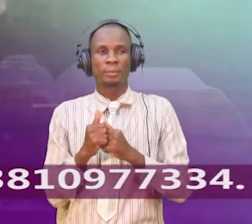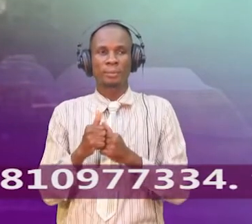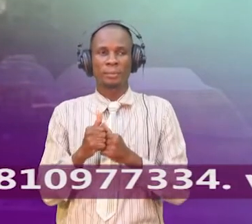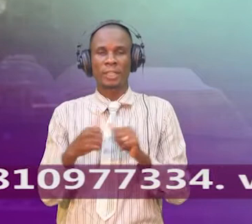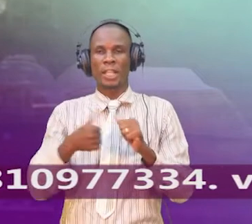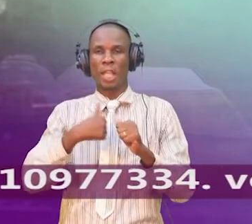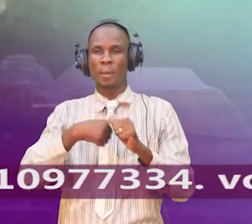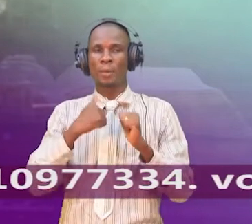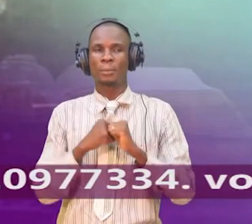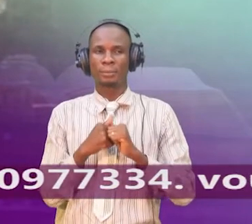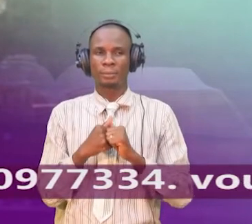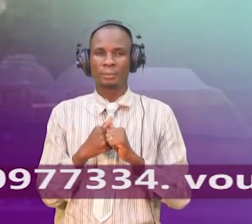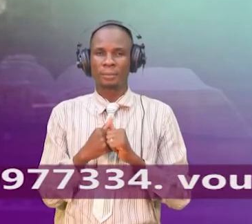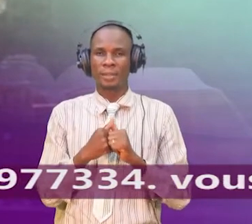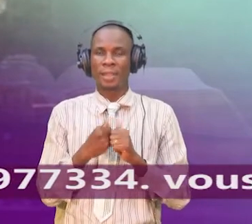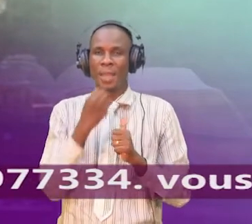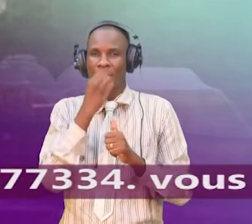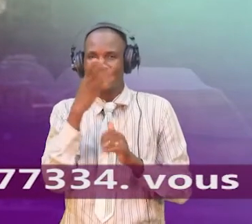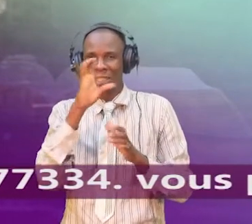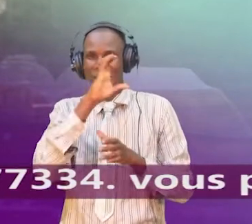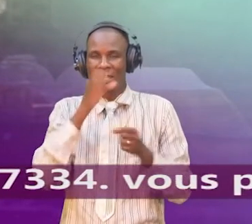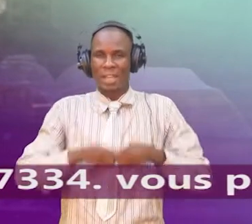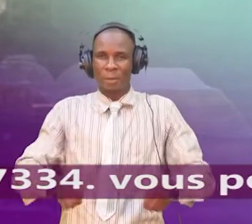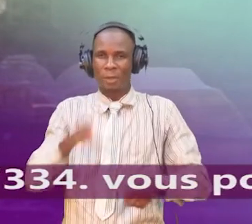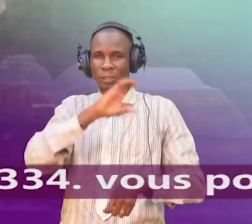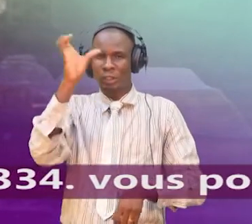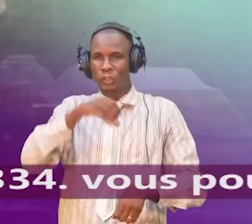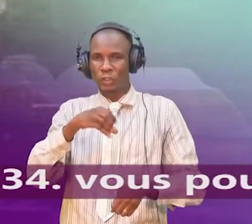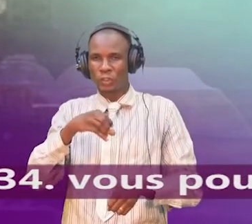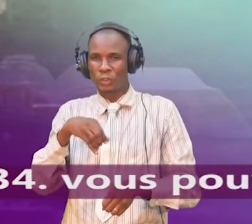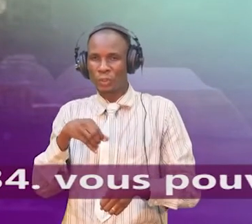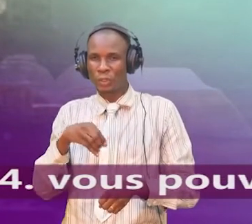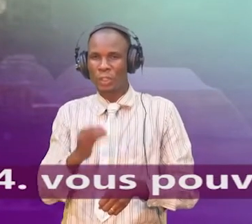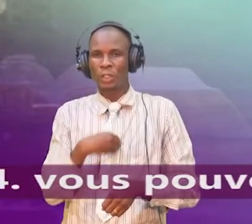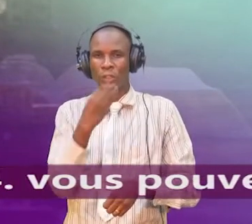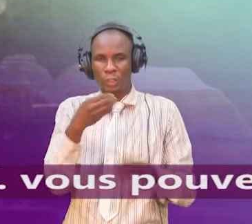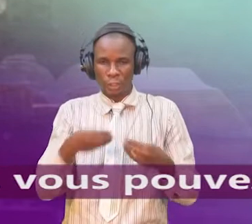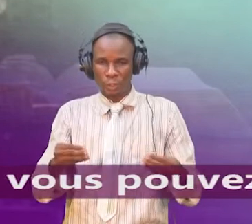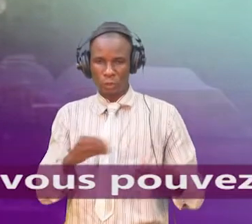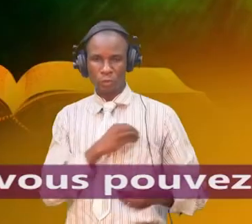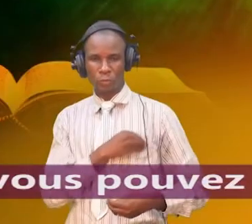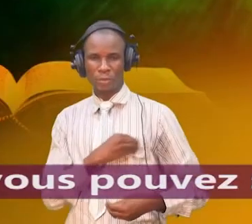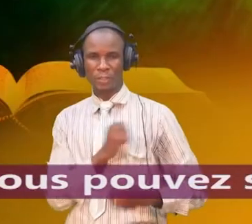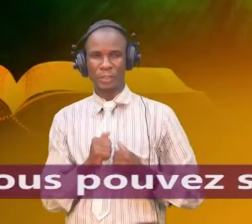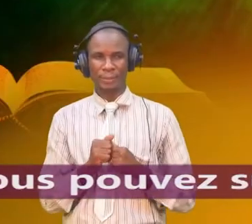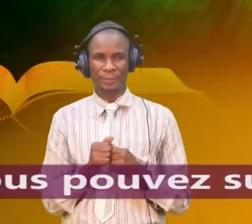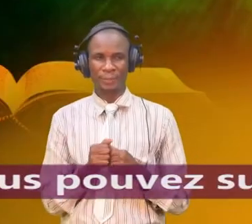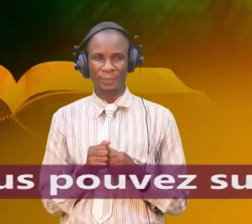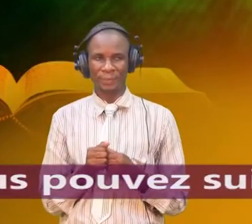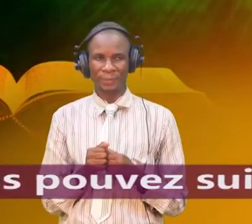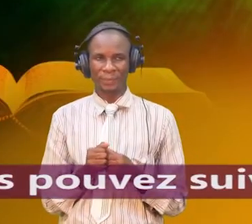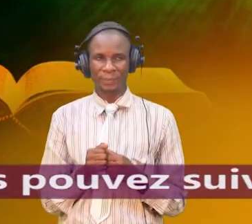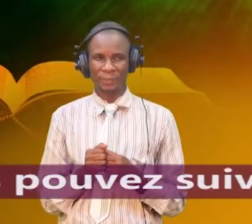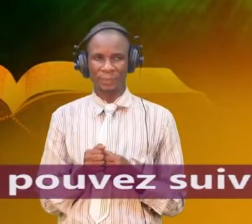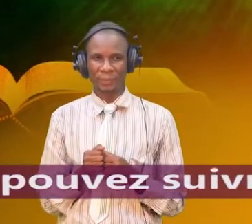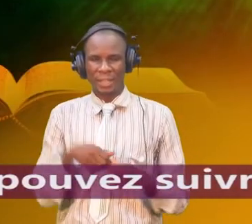lisumu, asili kotia angona kati ya mwana na ye, Yesu Kristo. Biblia zaliko loba na Isaya mokapwa tuku misatu, mitanu na